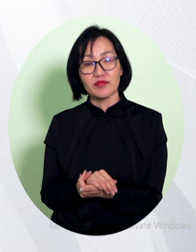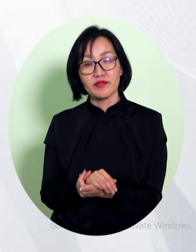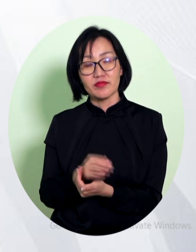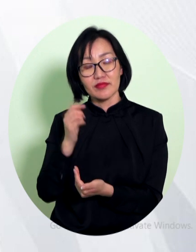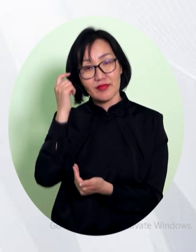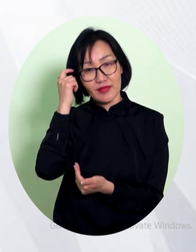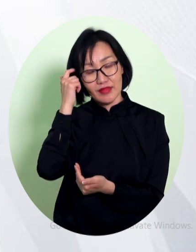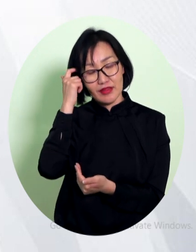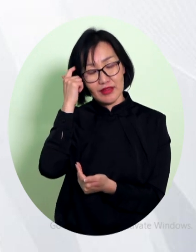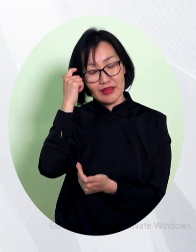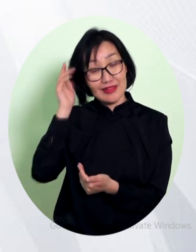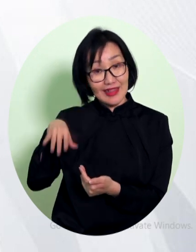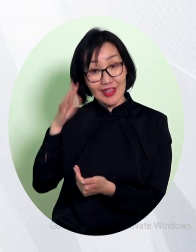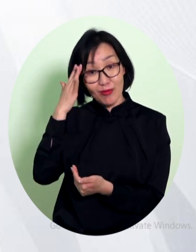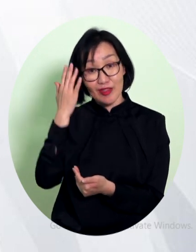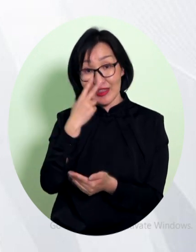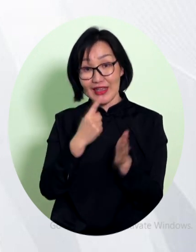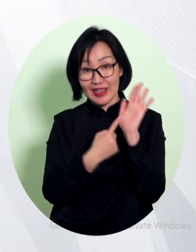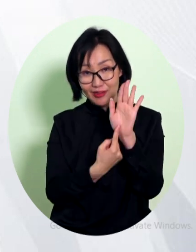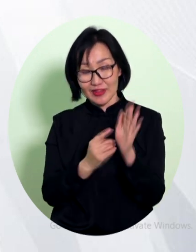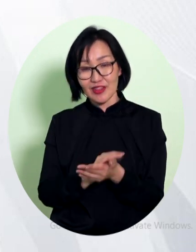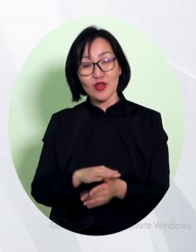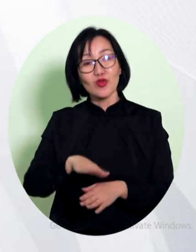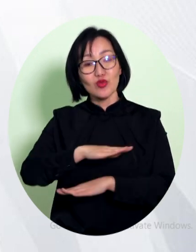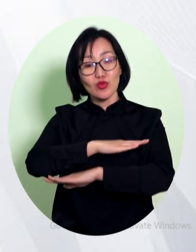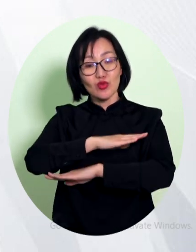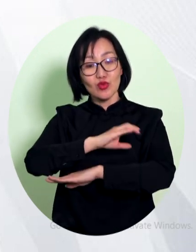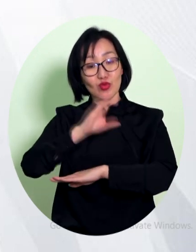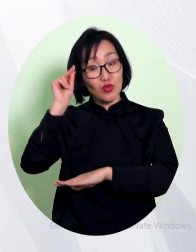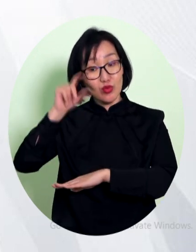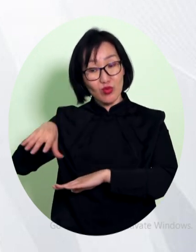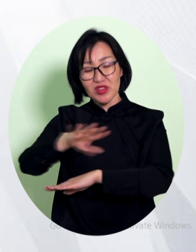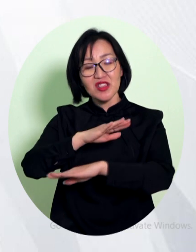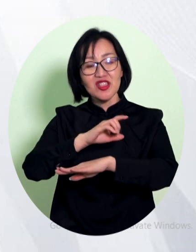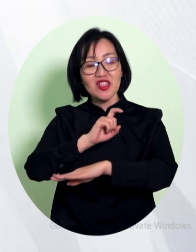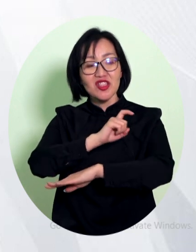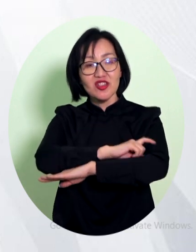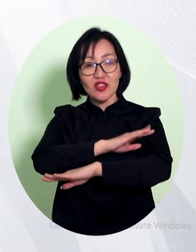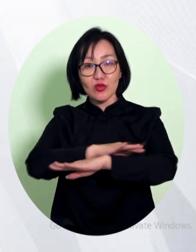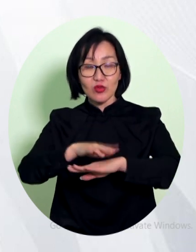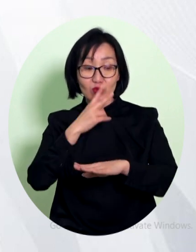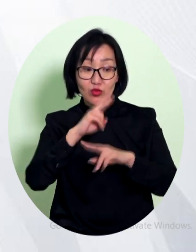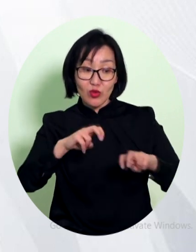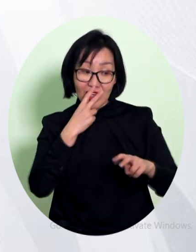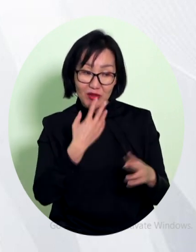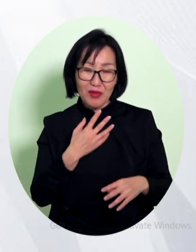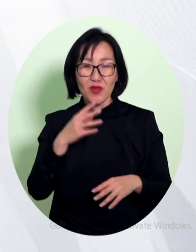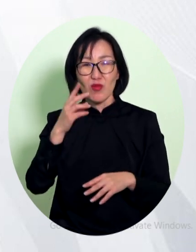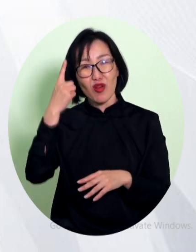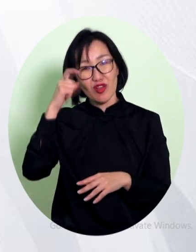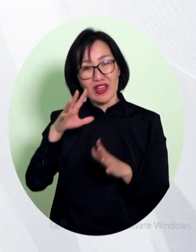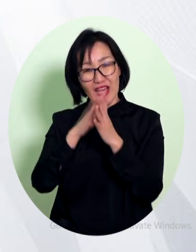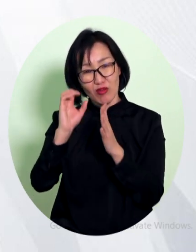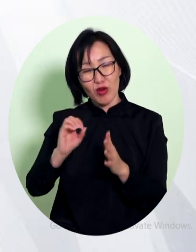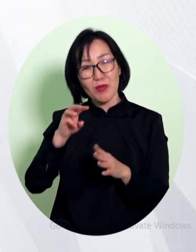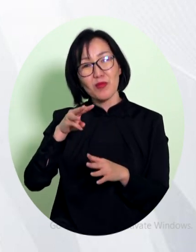За, дараагийн бодлогыг. Сурагчдаас хичээлийн судалгаа авсан чи Монгол хэл 10%, математик 30%,